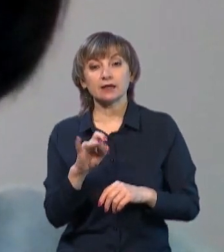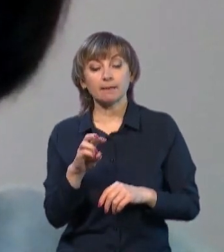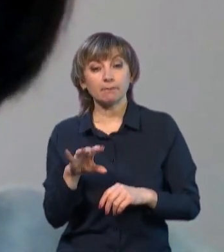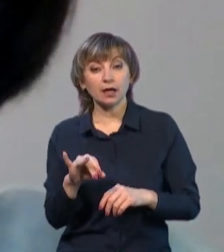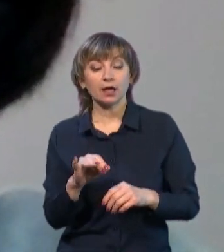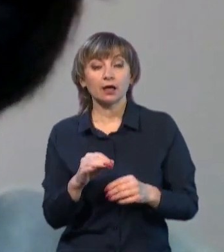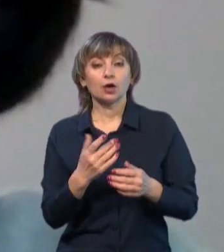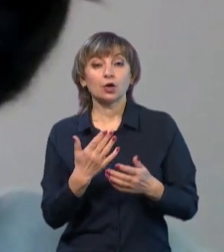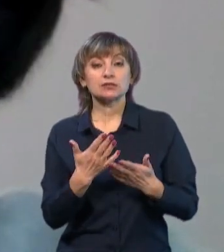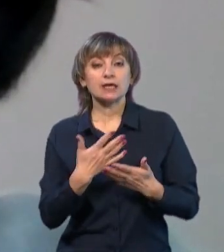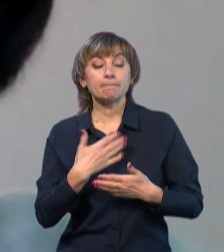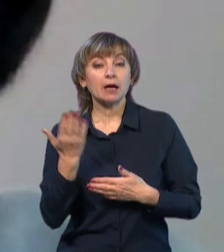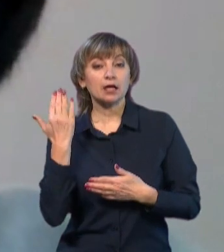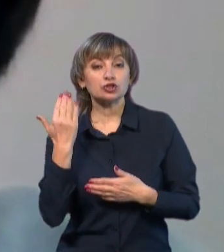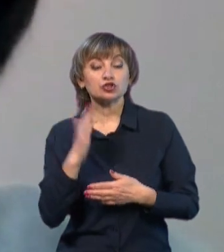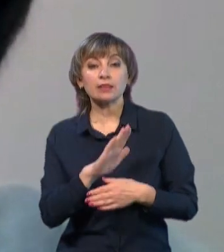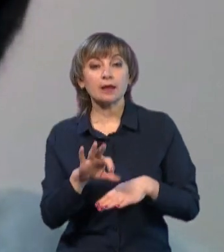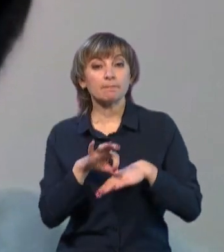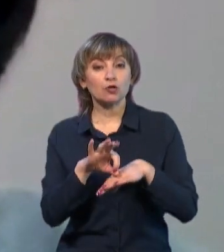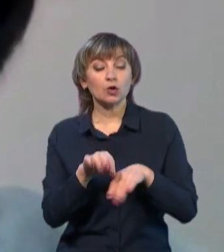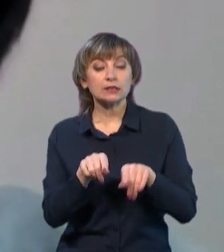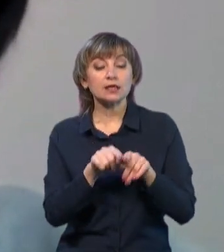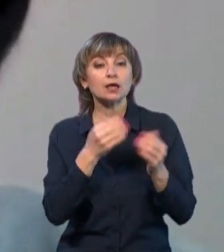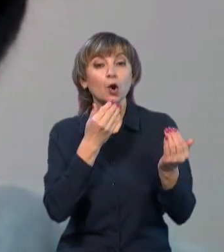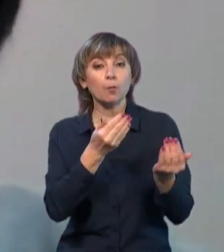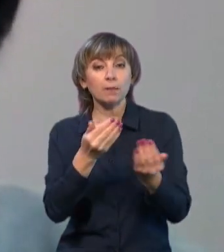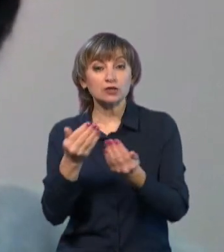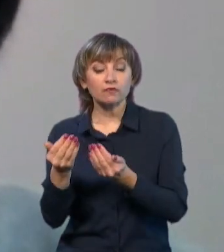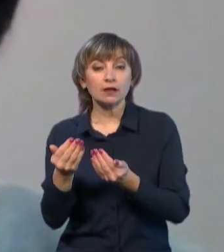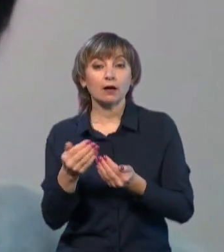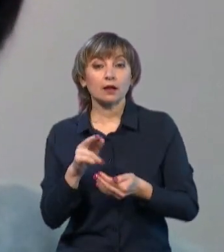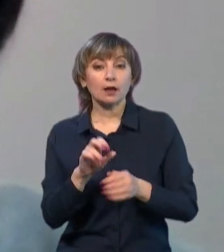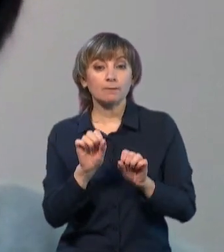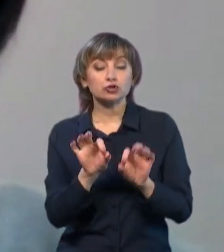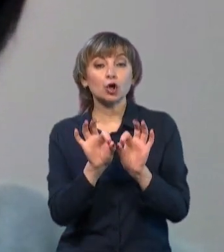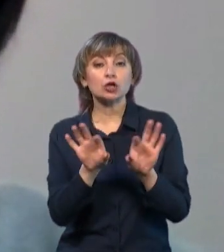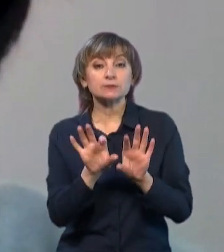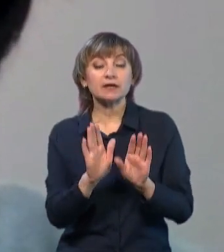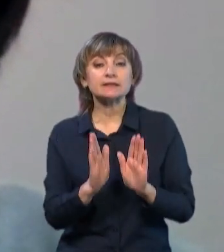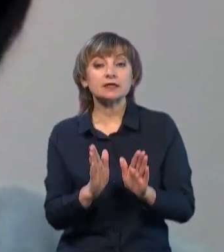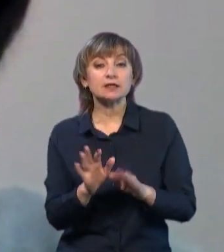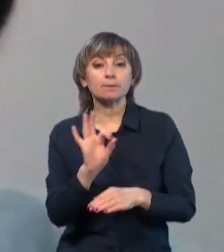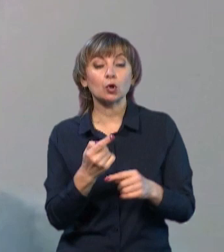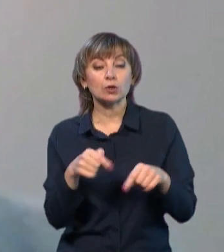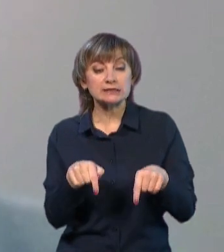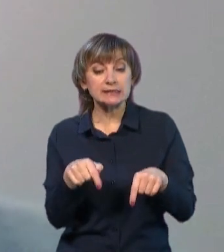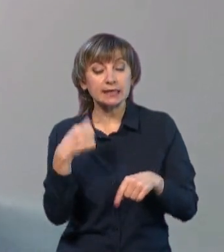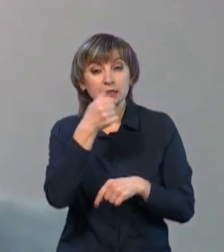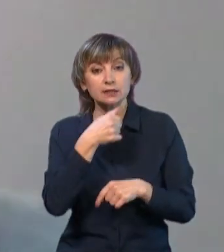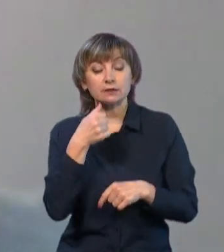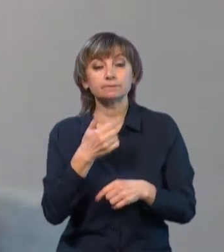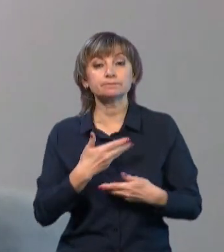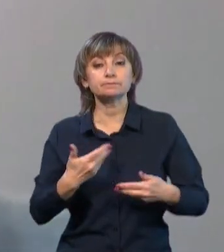І оскільки ми раніше не проводили таких опитувань, то я можу розповідати тільки про цей рік. І ми